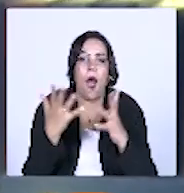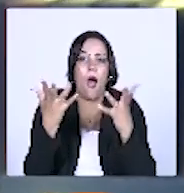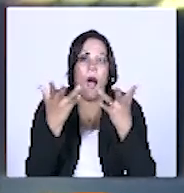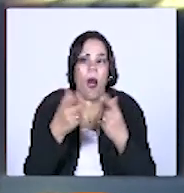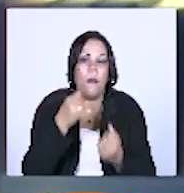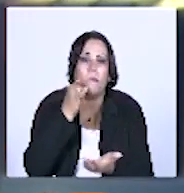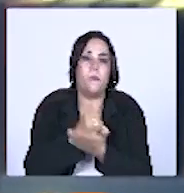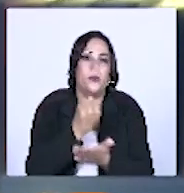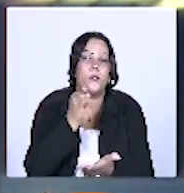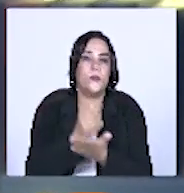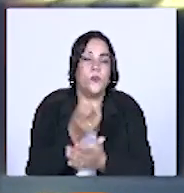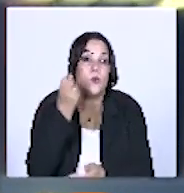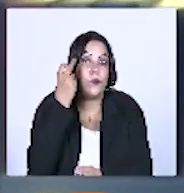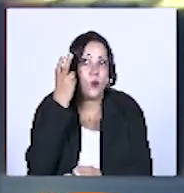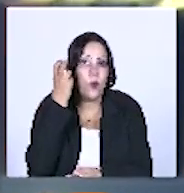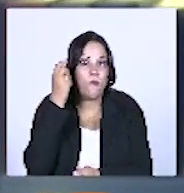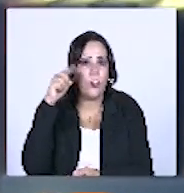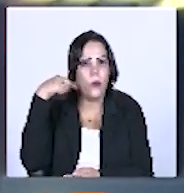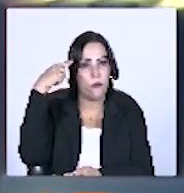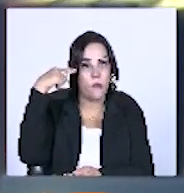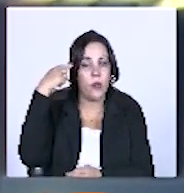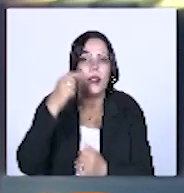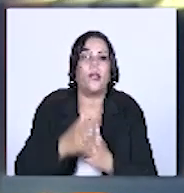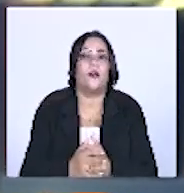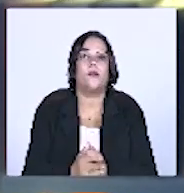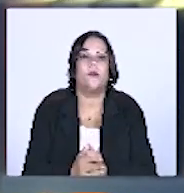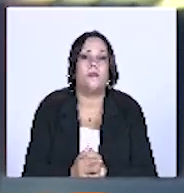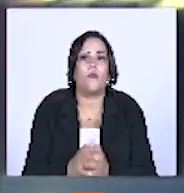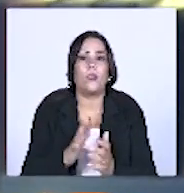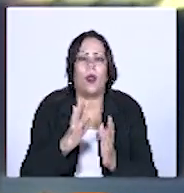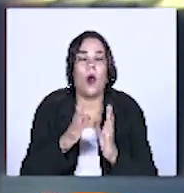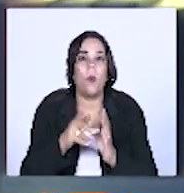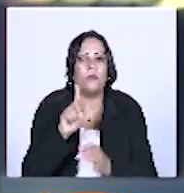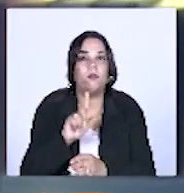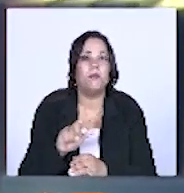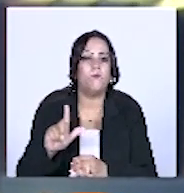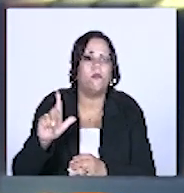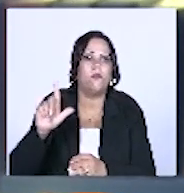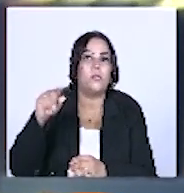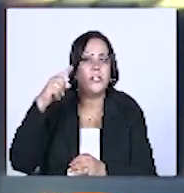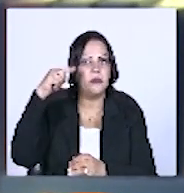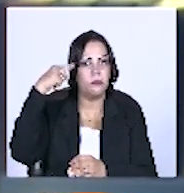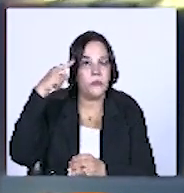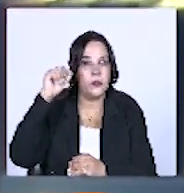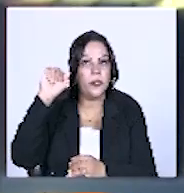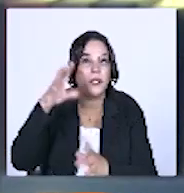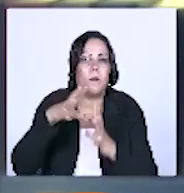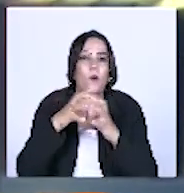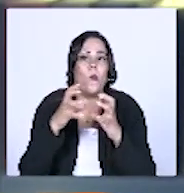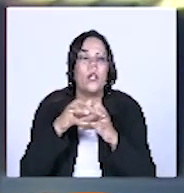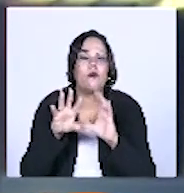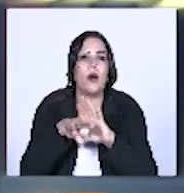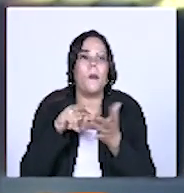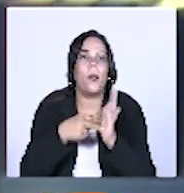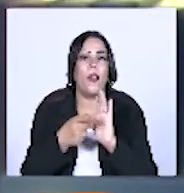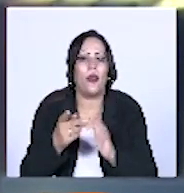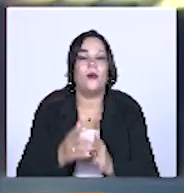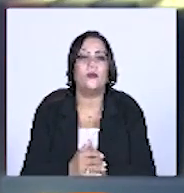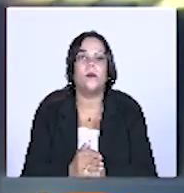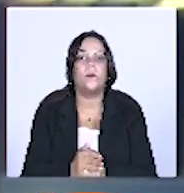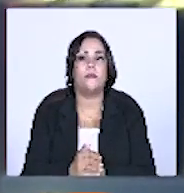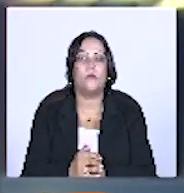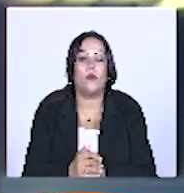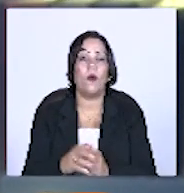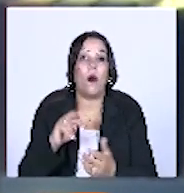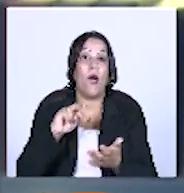القيادات الثقافيه والفكريه او قامات الفكريه حسب وصف الحدث